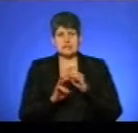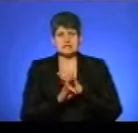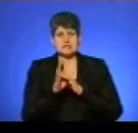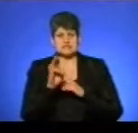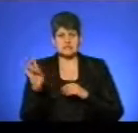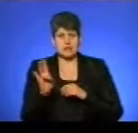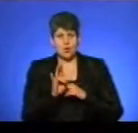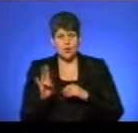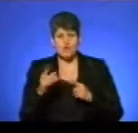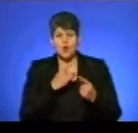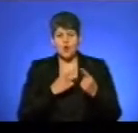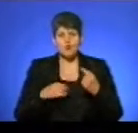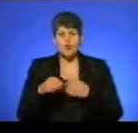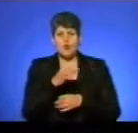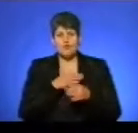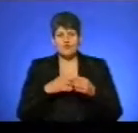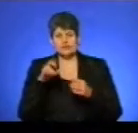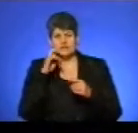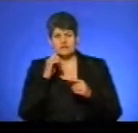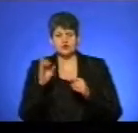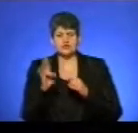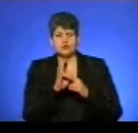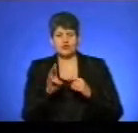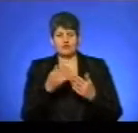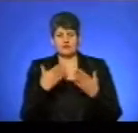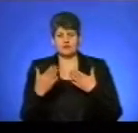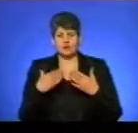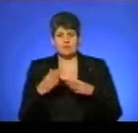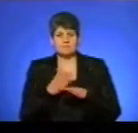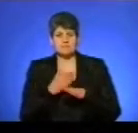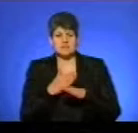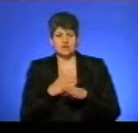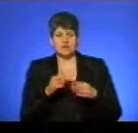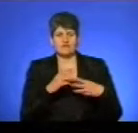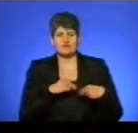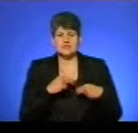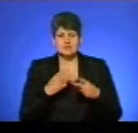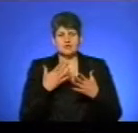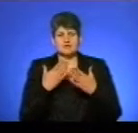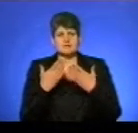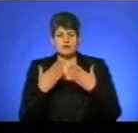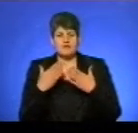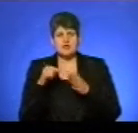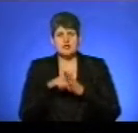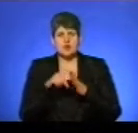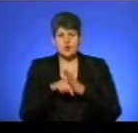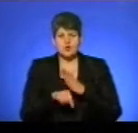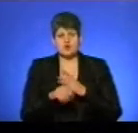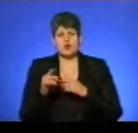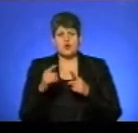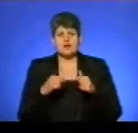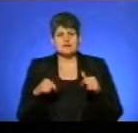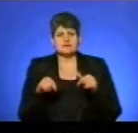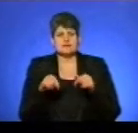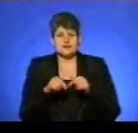питання державно-церковних відносин, міжконфесійного спілкування, роль релігійних організацій в суспільному житті за участі